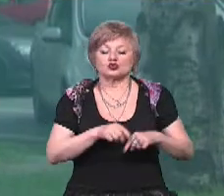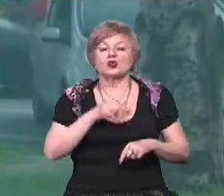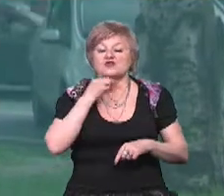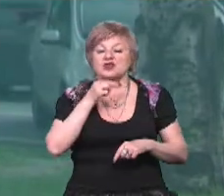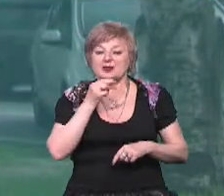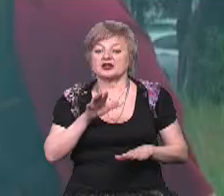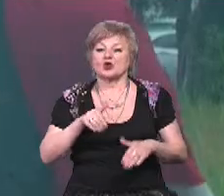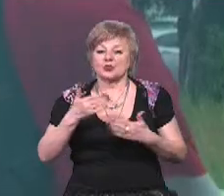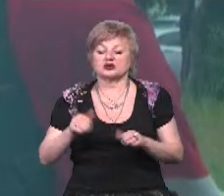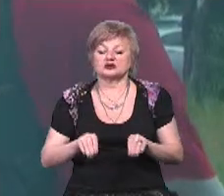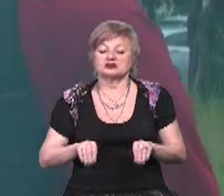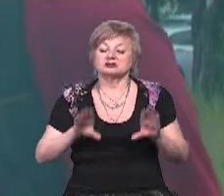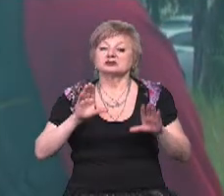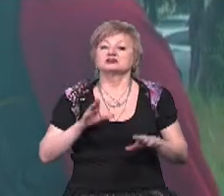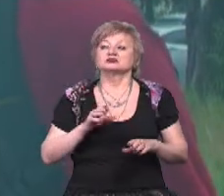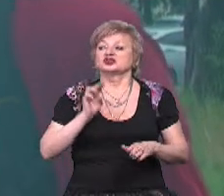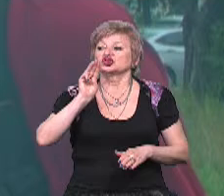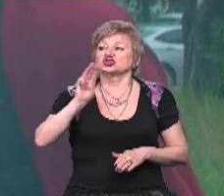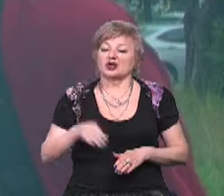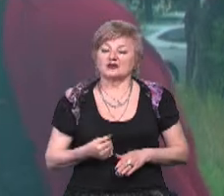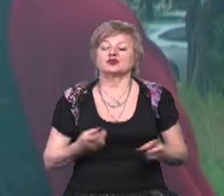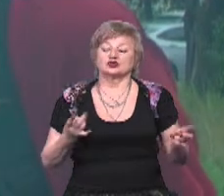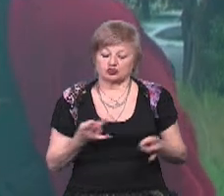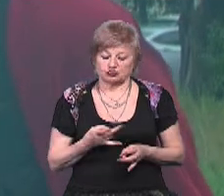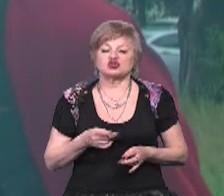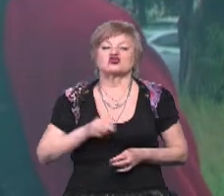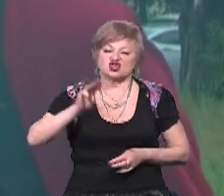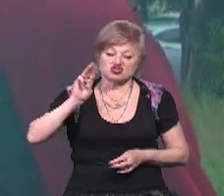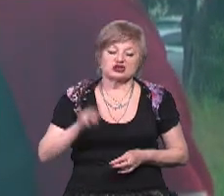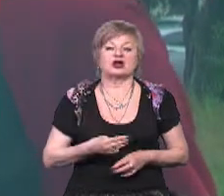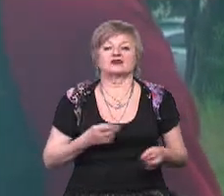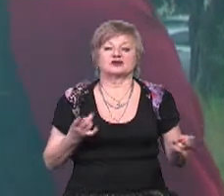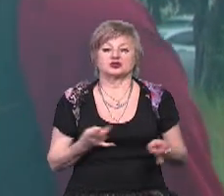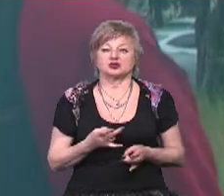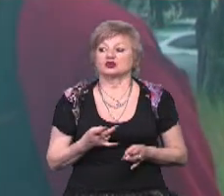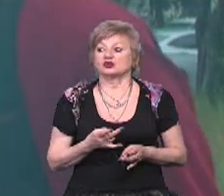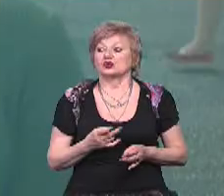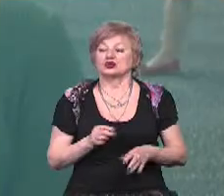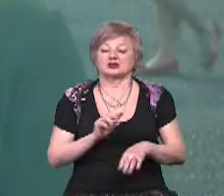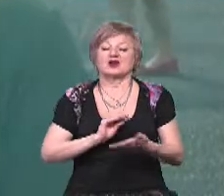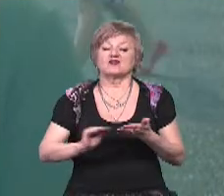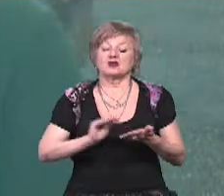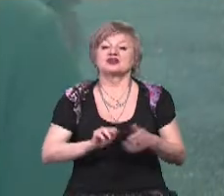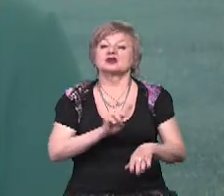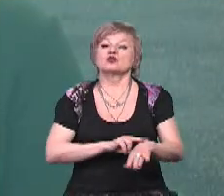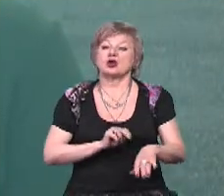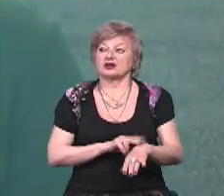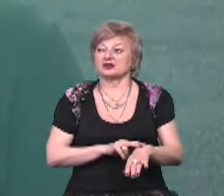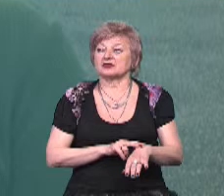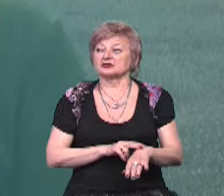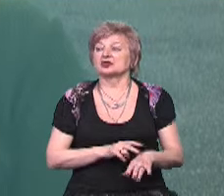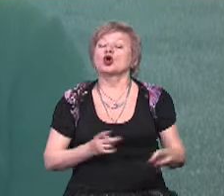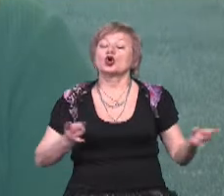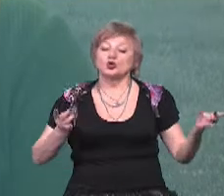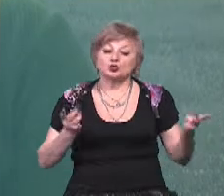і підвищити штрафи. Штрафами? Боротися штрафами, а штрафи має виписувати, мабуть, поліція. Можна щось